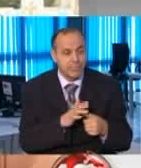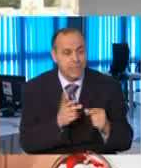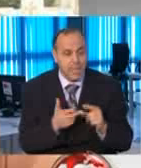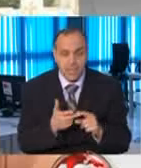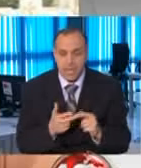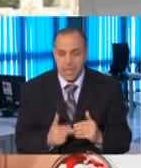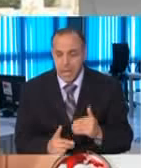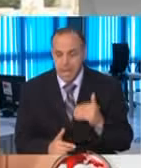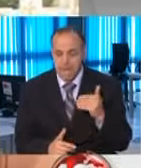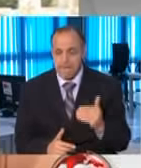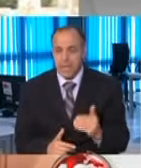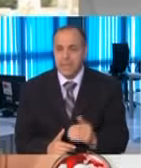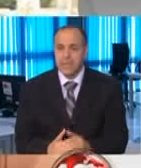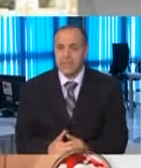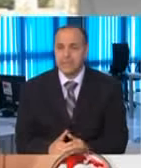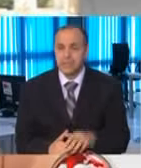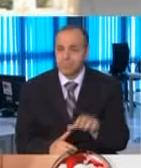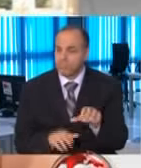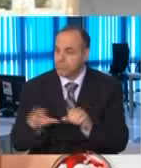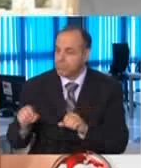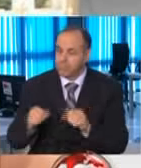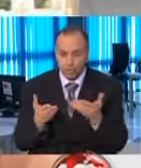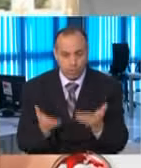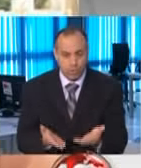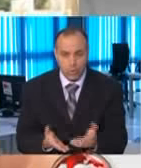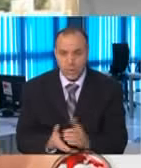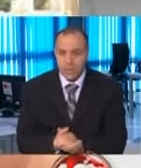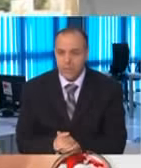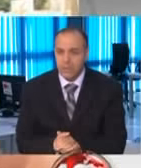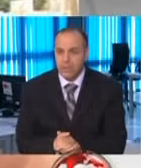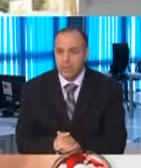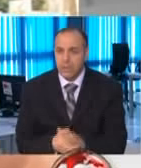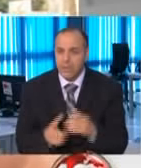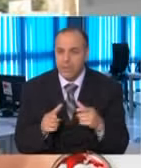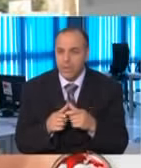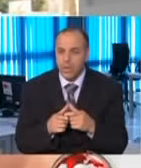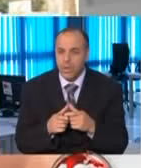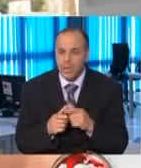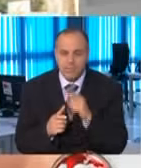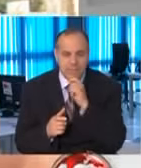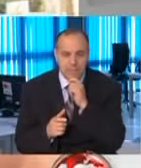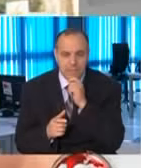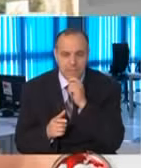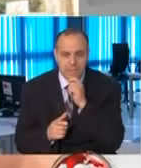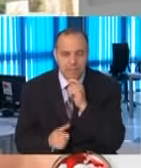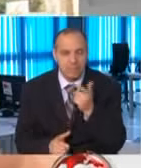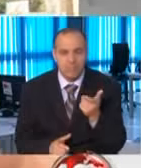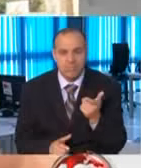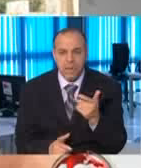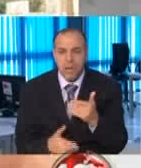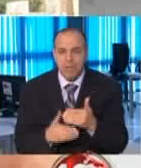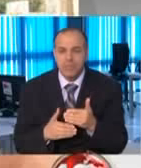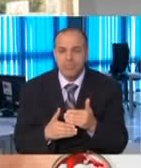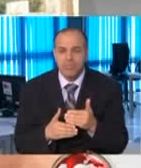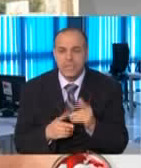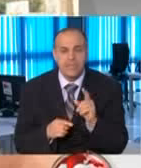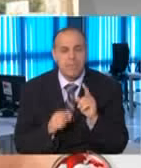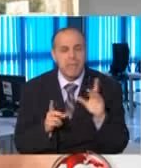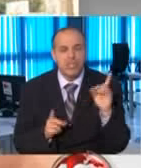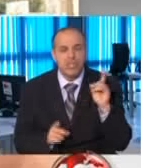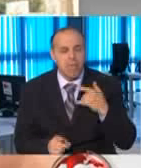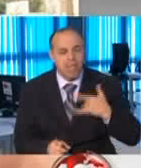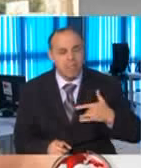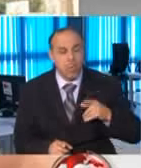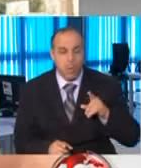بعدما تم استدعائهم بصفة رسمية، إلا أن الدولة ما زالت لم تعترف بنا ولم تعترف ب 17